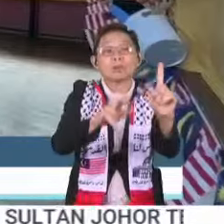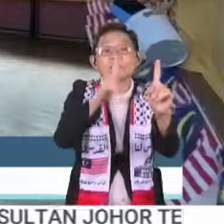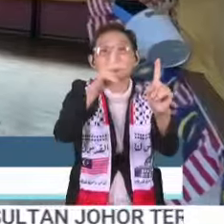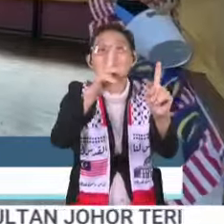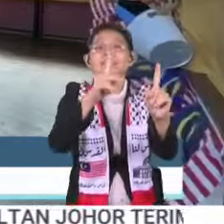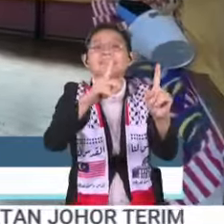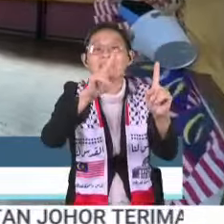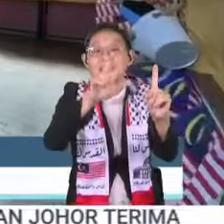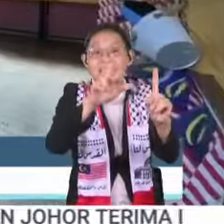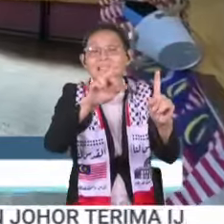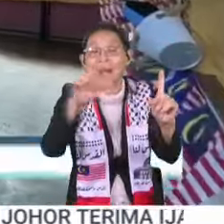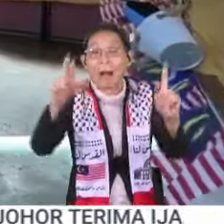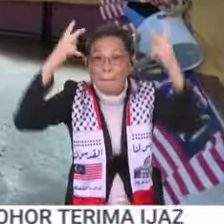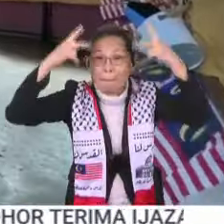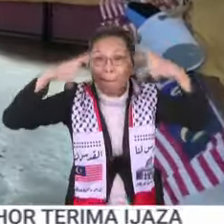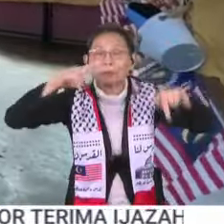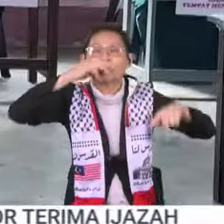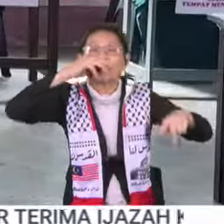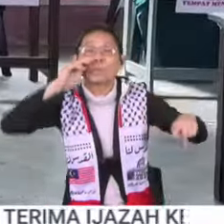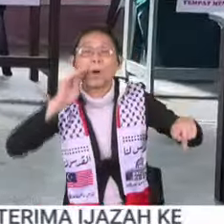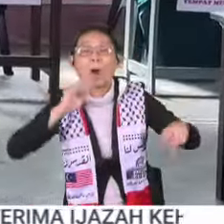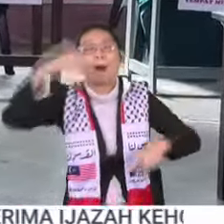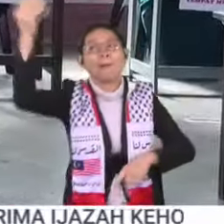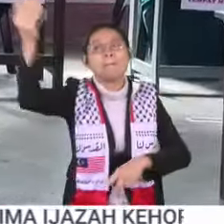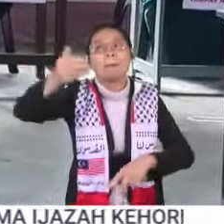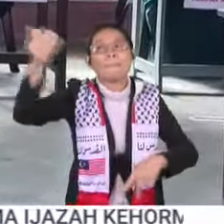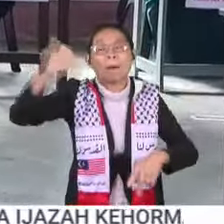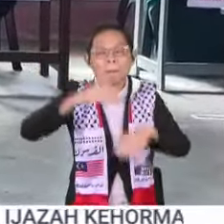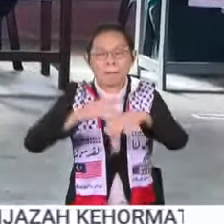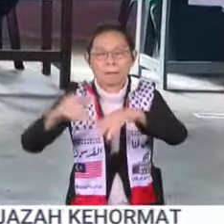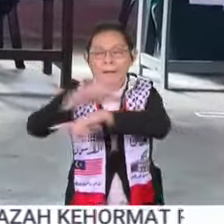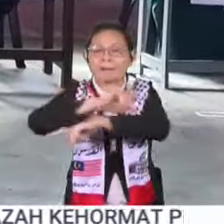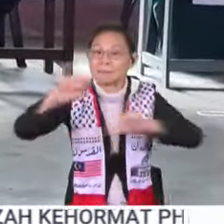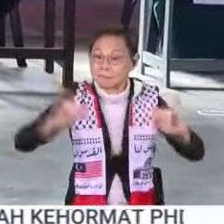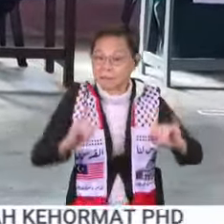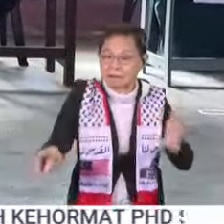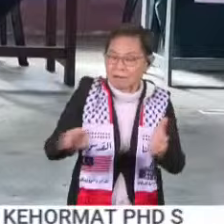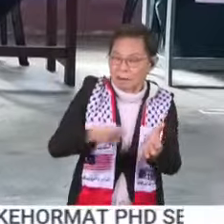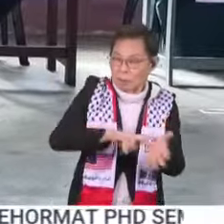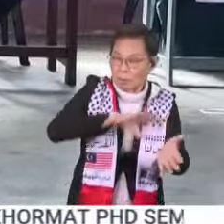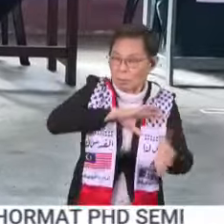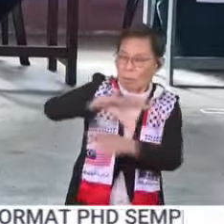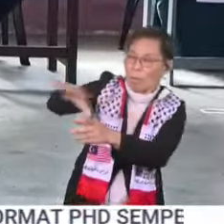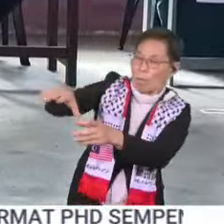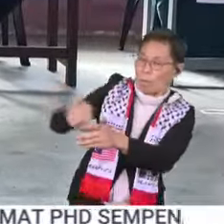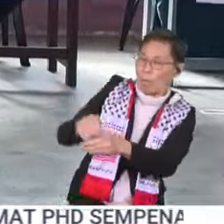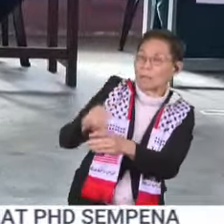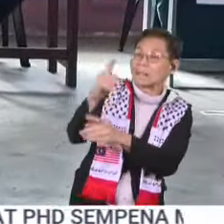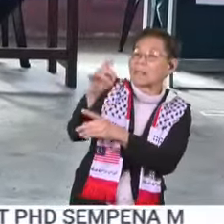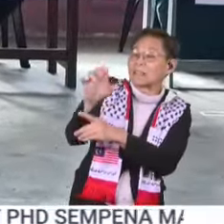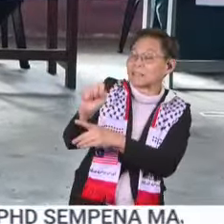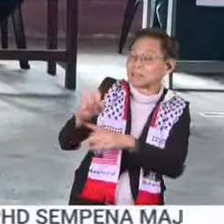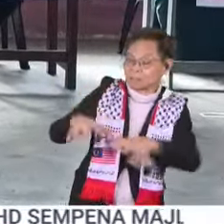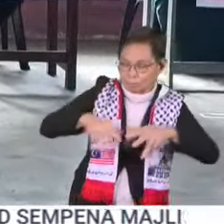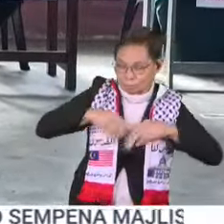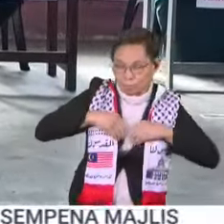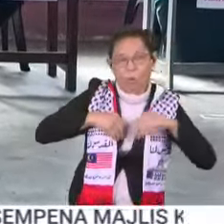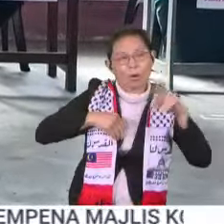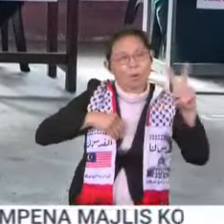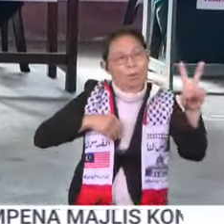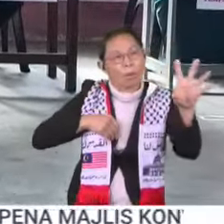ucapan Presiden Bersatu Tan Sri Muhyiddin Yassin dalam ceramahnya Isnin lalu. Laporan polis membabitkan kes berkenaan diterima